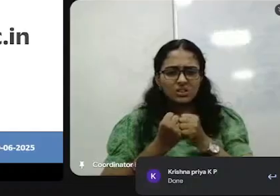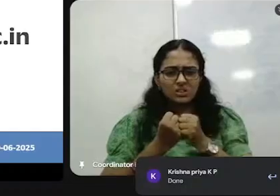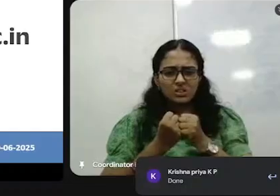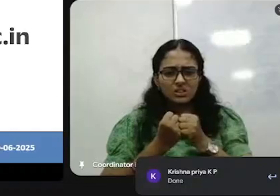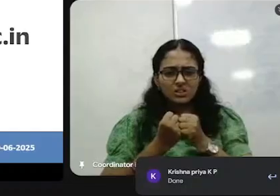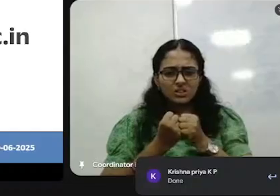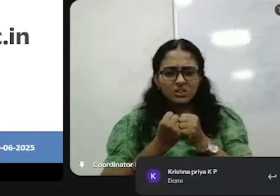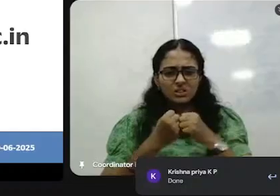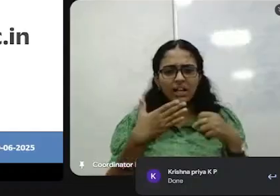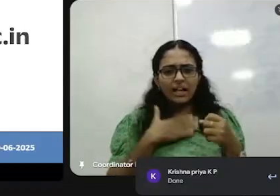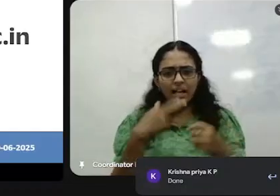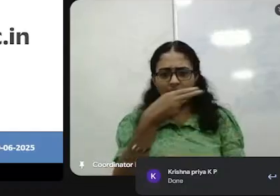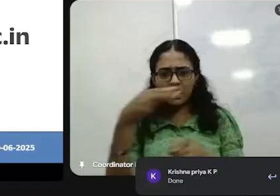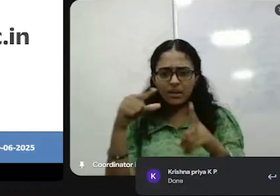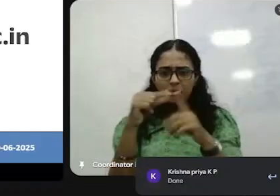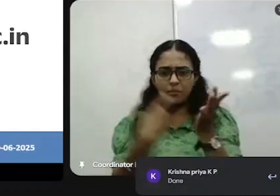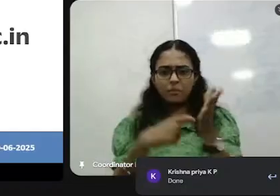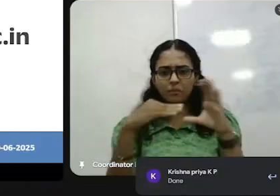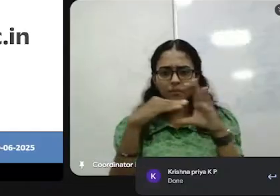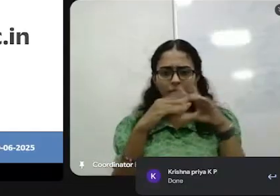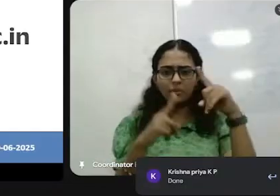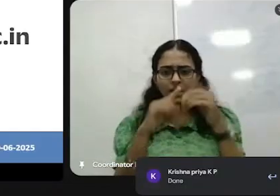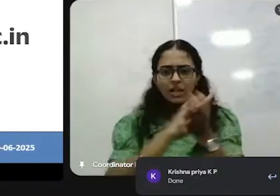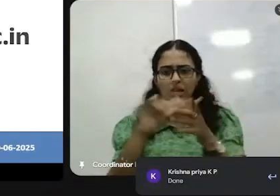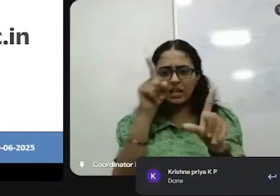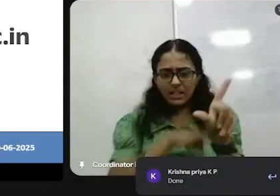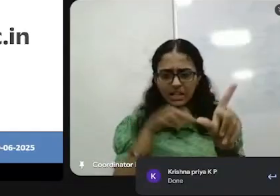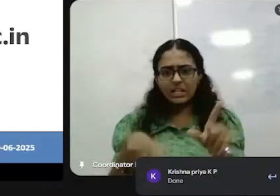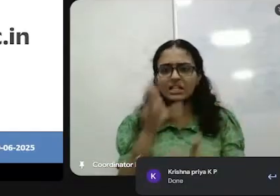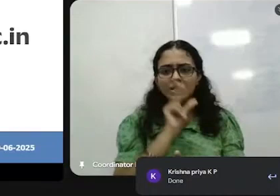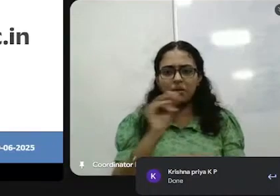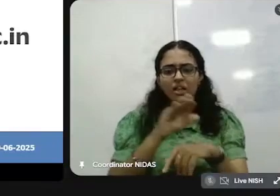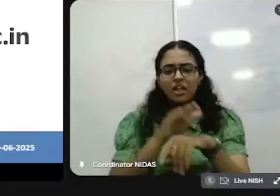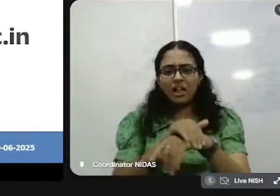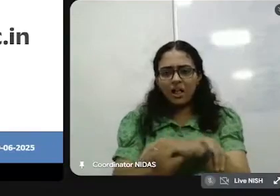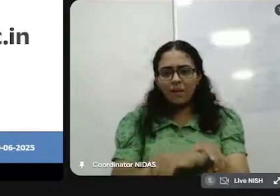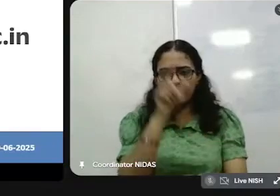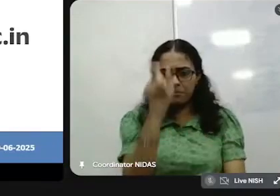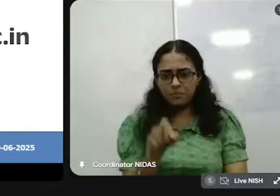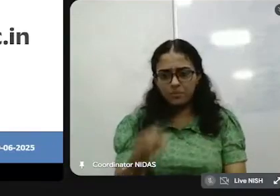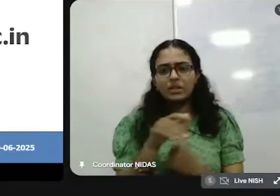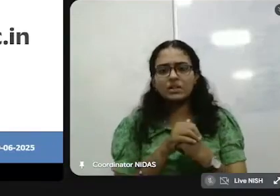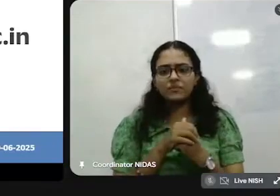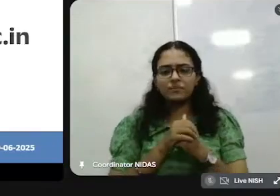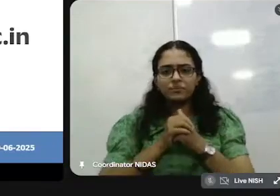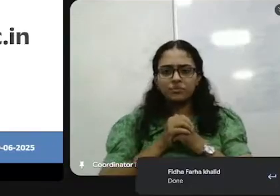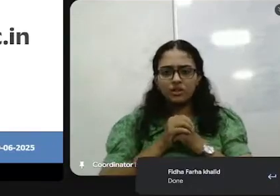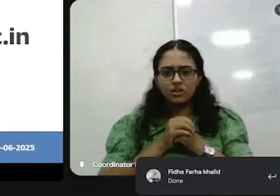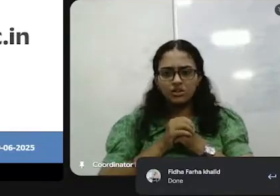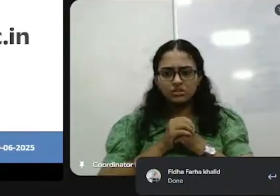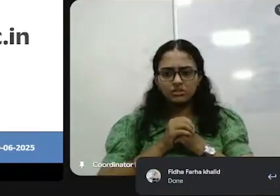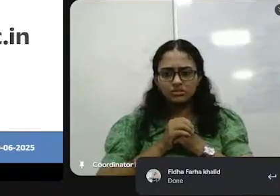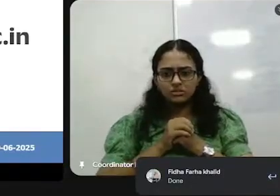ഞാൻ എന്റെ പേര് പ്രീതി എന്നാണ്. ഞാൻ സ്പീച്ച് തെറപ്പിസ്റ്റ് ആണ്. ഇപ്പൊ ചോദിച്ചു. ഹലോ,